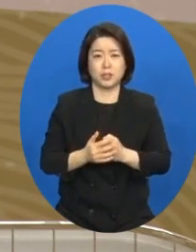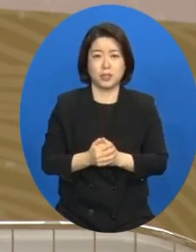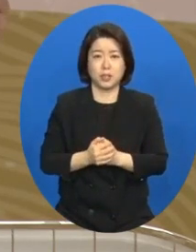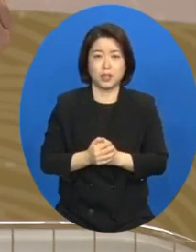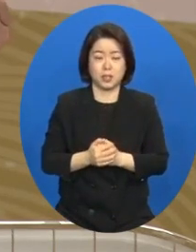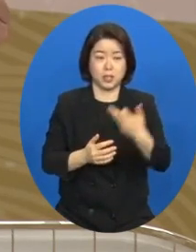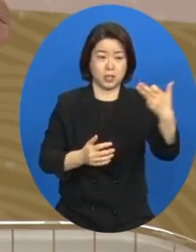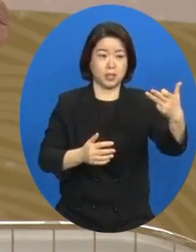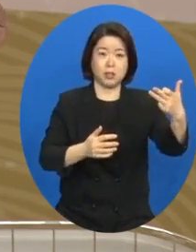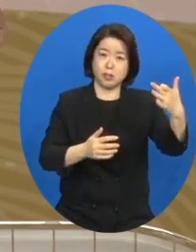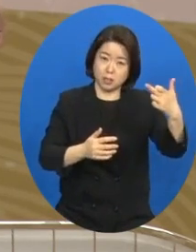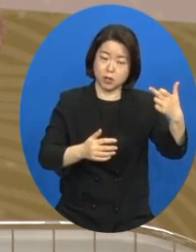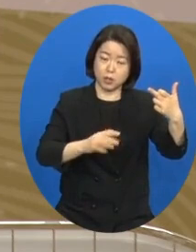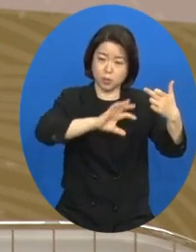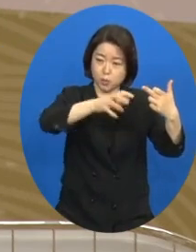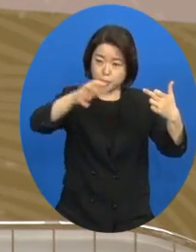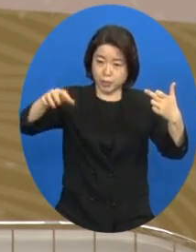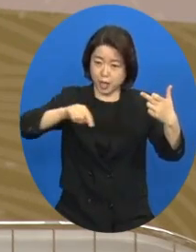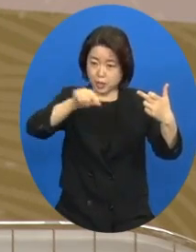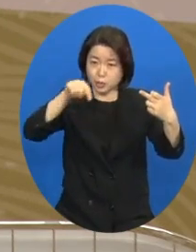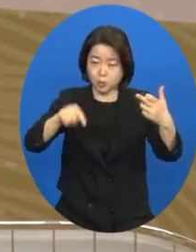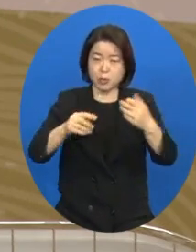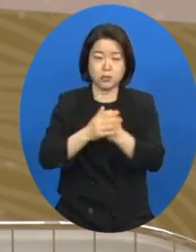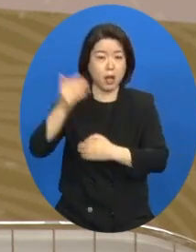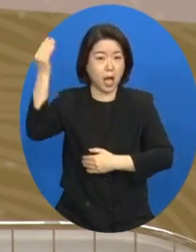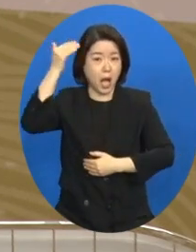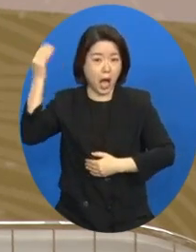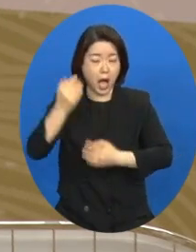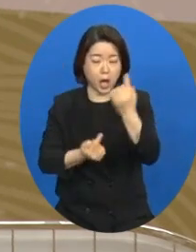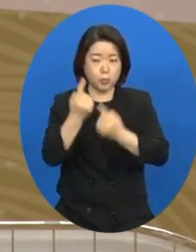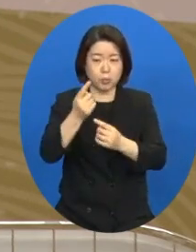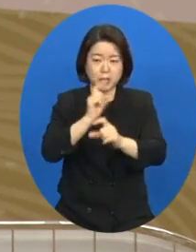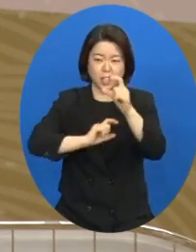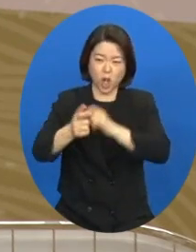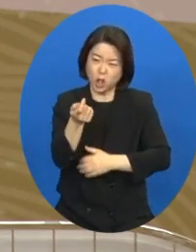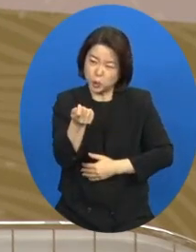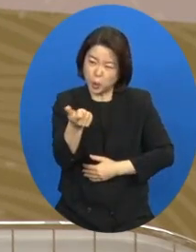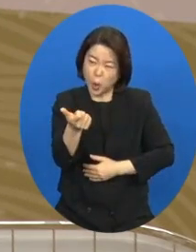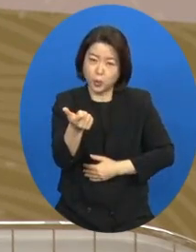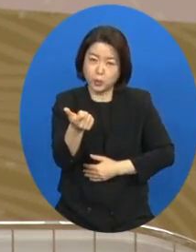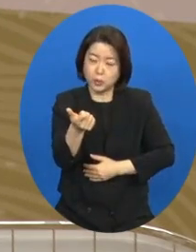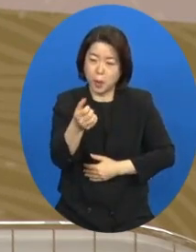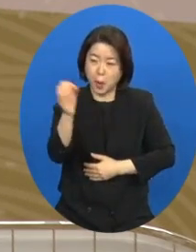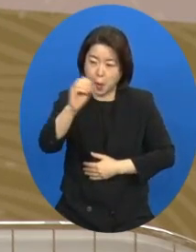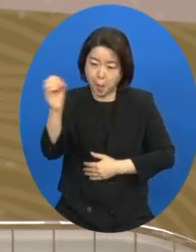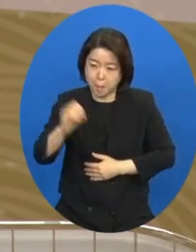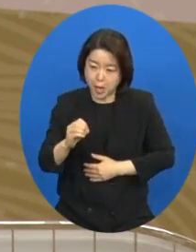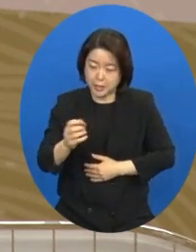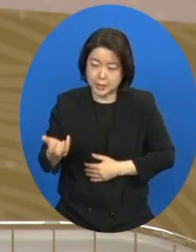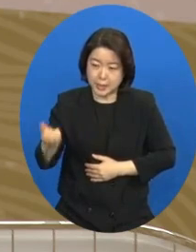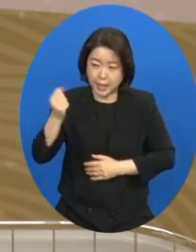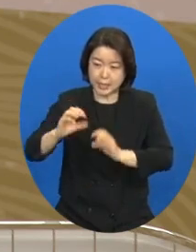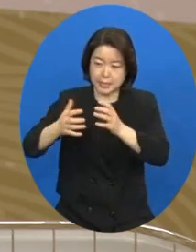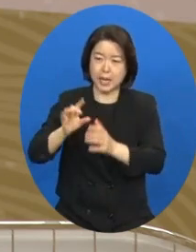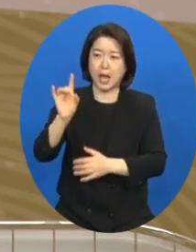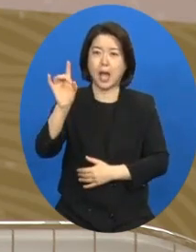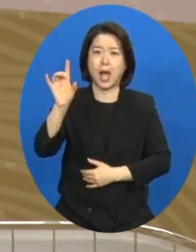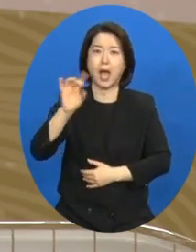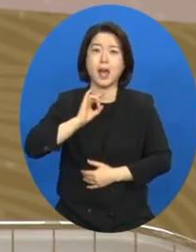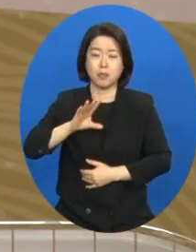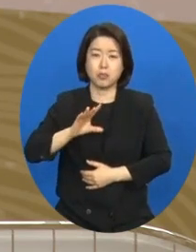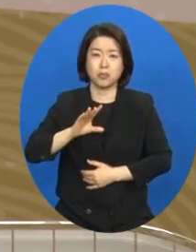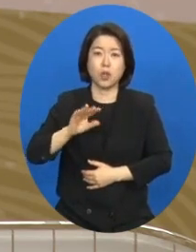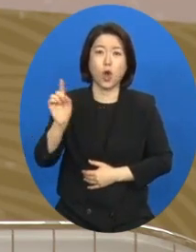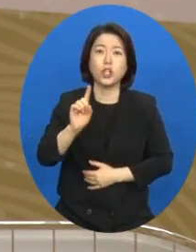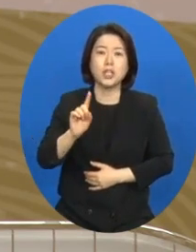17 나라 중에 우리 나라 보다도 더 적은 퍼센트를 가진 나라는 한 나라 밖에 없어요